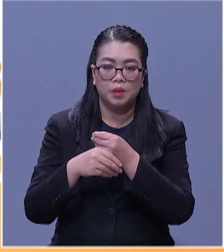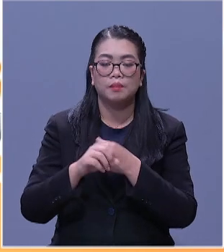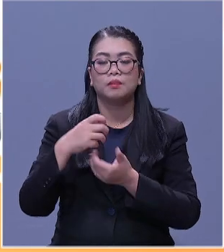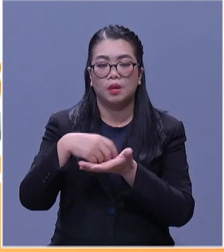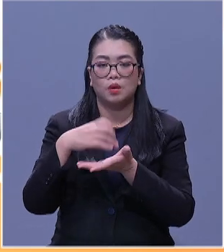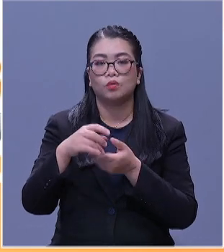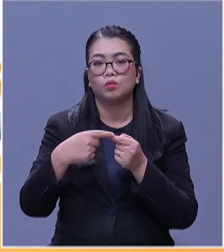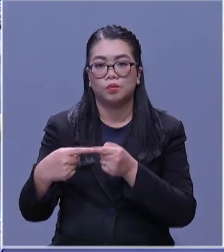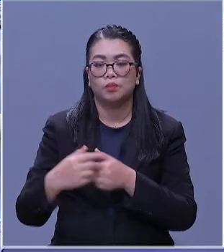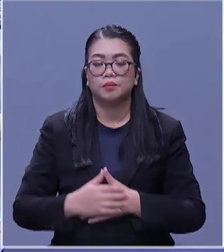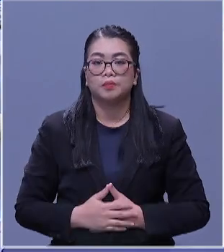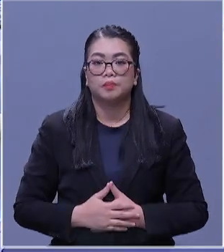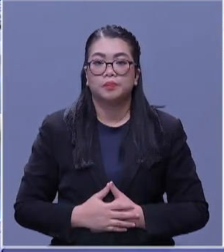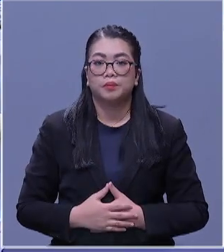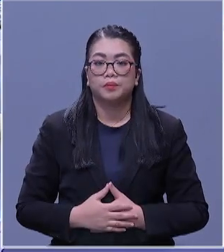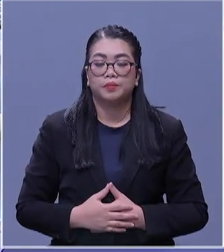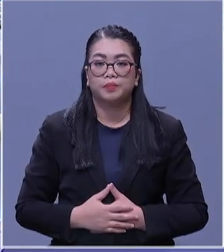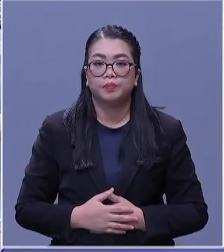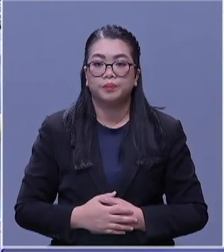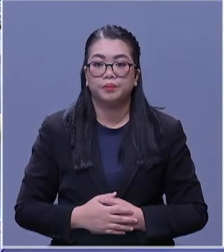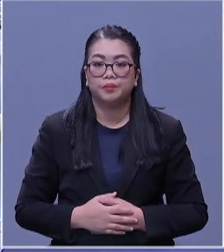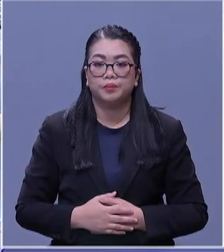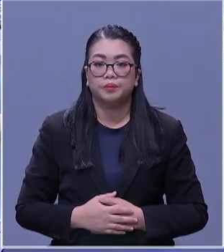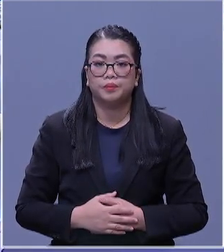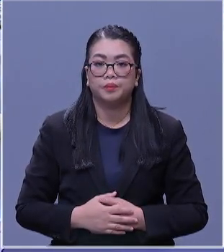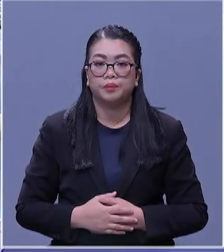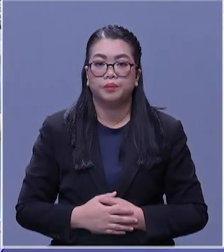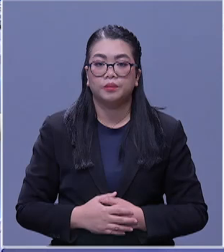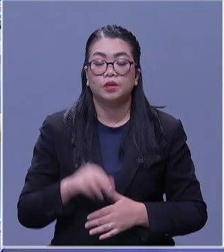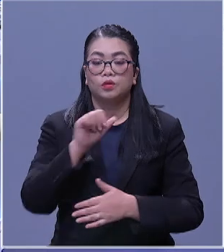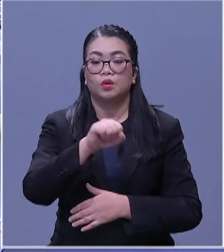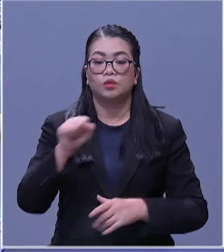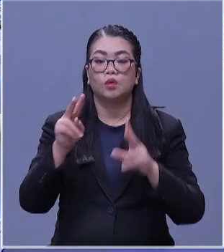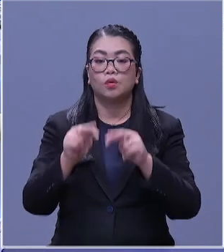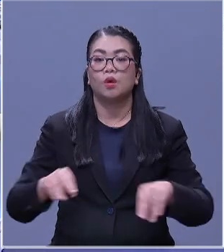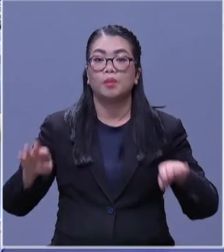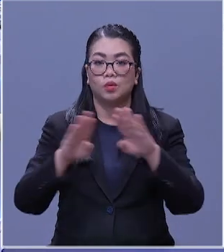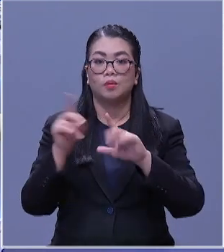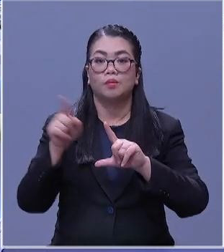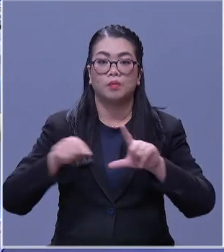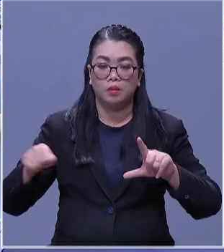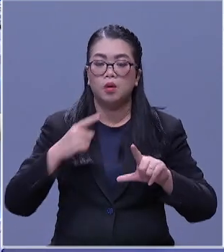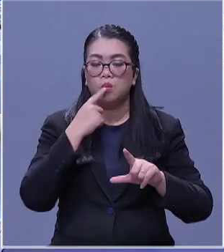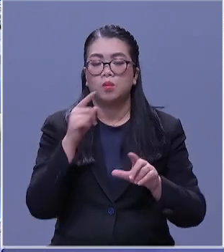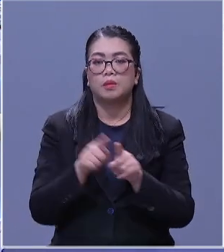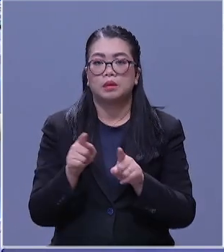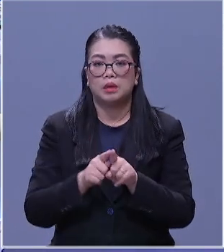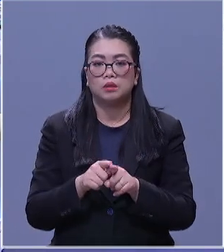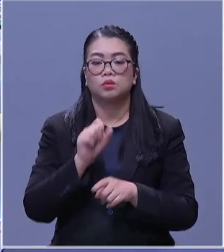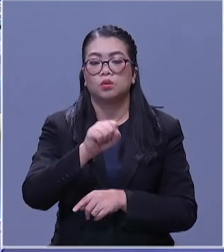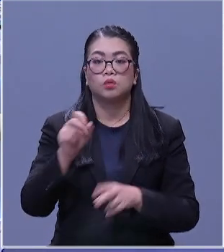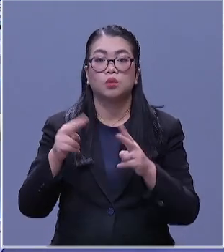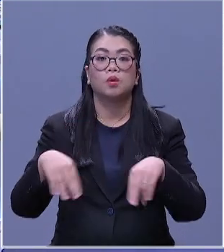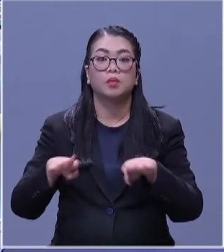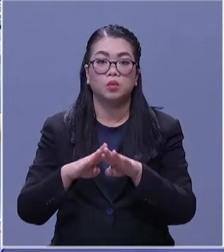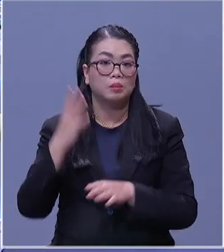อีกด้านนึงนะคะคุณเจี๊ยบอัมรัตน์โชคไปมิตรกุลนะคะอดีตกรรมการบริหารพรรคก้าวไกลเนี่ยก็ออกมาพูดถึงประเด็นนี้ด้วยสิ่งที่กำลังเกิดขึ้น